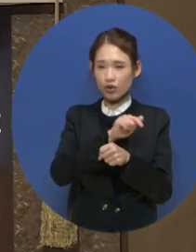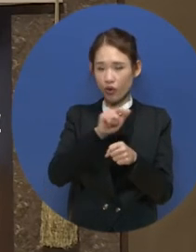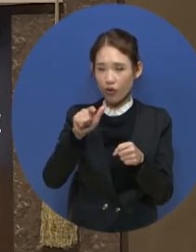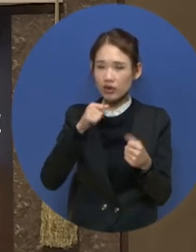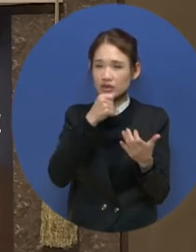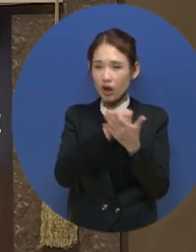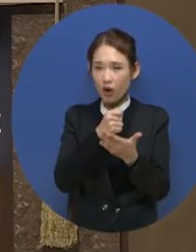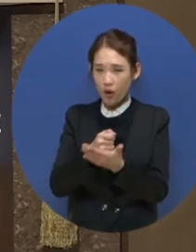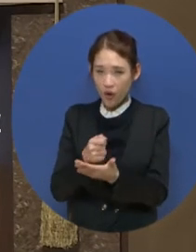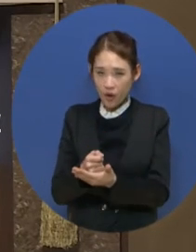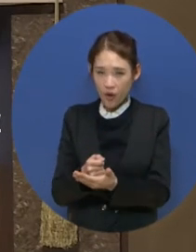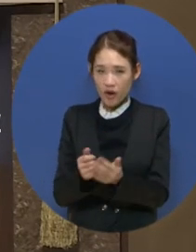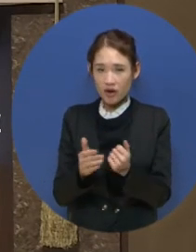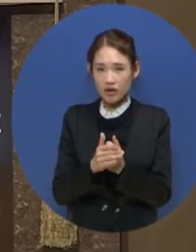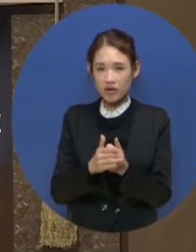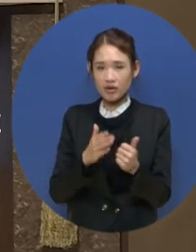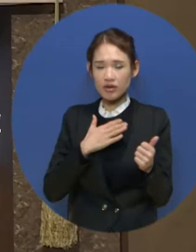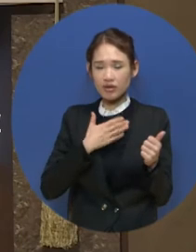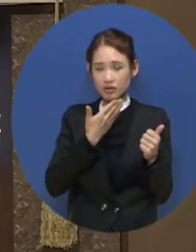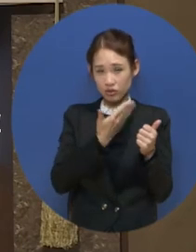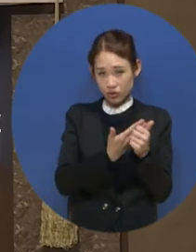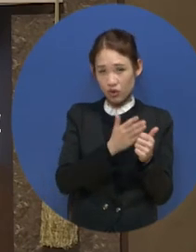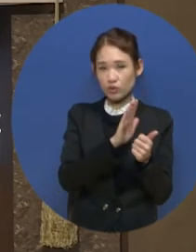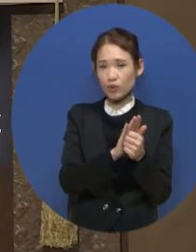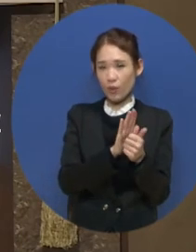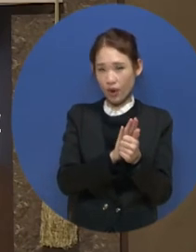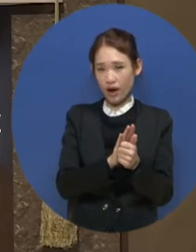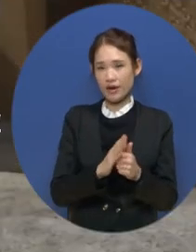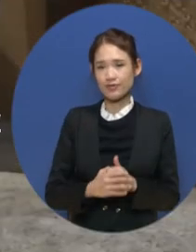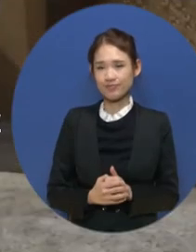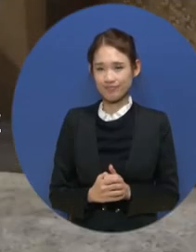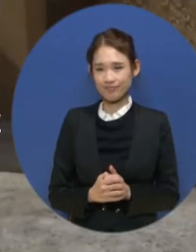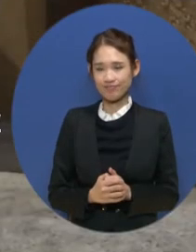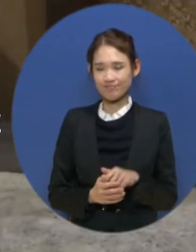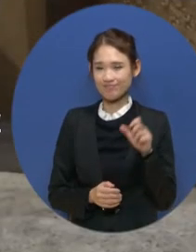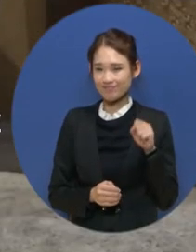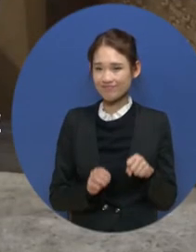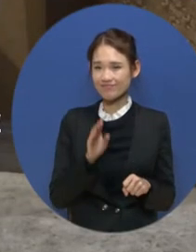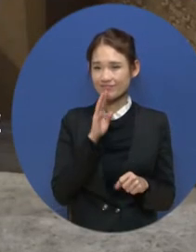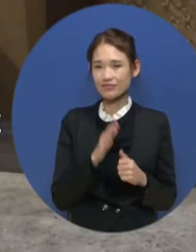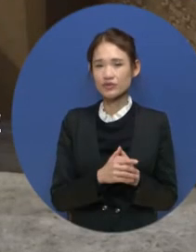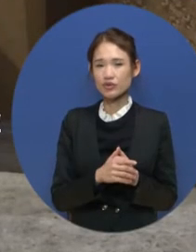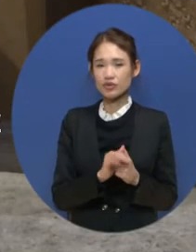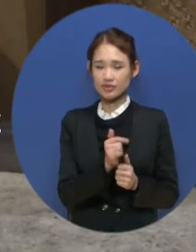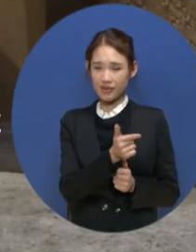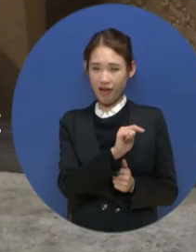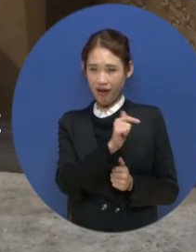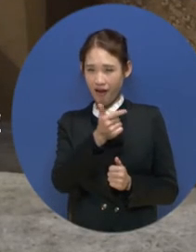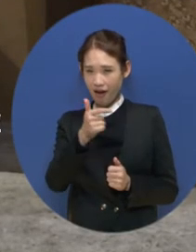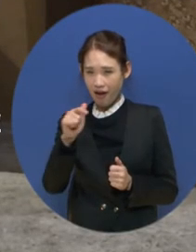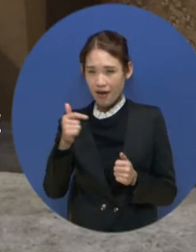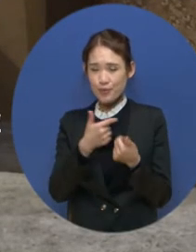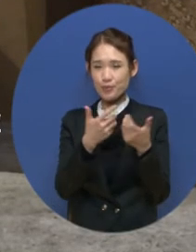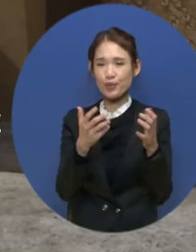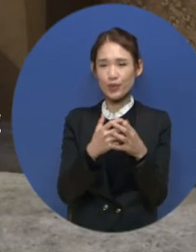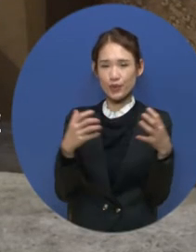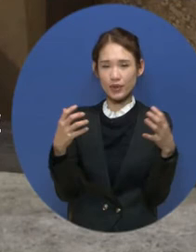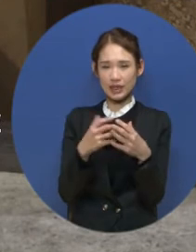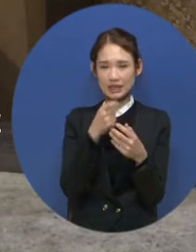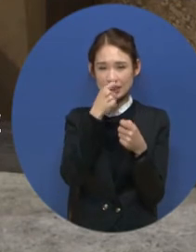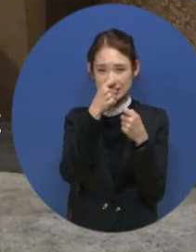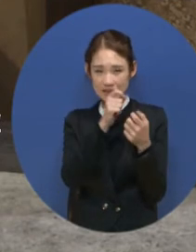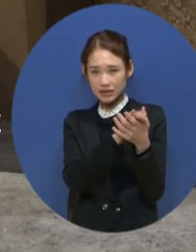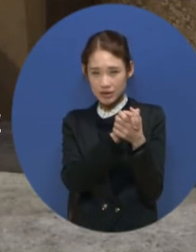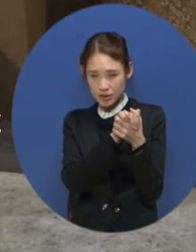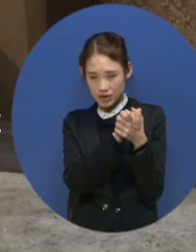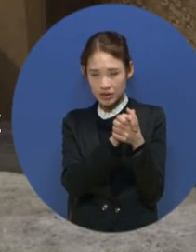하실 수 있도록 저희가 좀 거들어 드리고 그렇게 그래서 4 이런 다양한 모임들을 통해서 도지 목도 모도 하시고 또